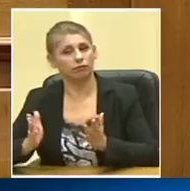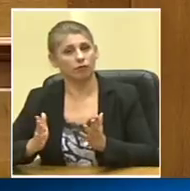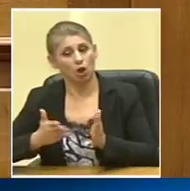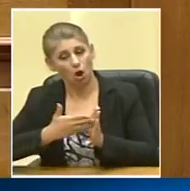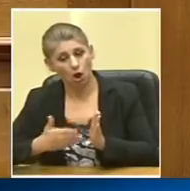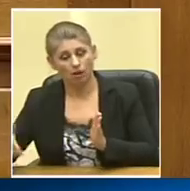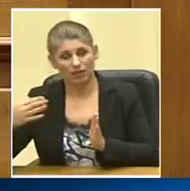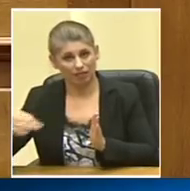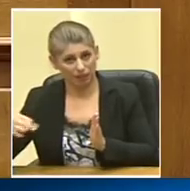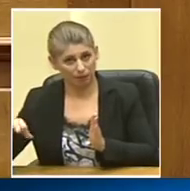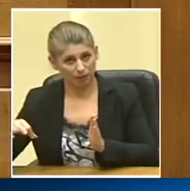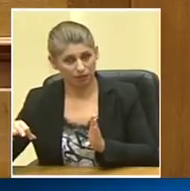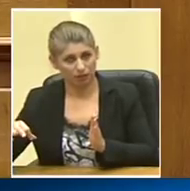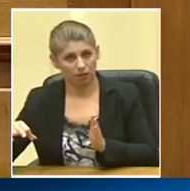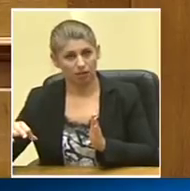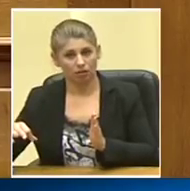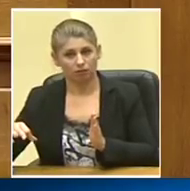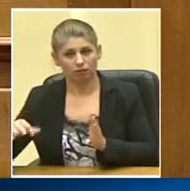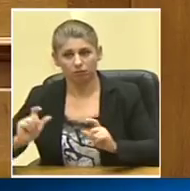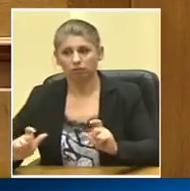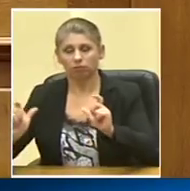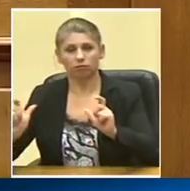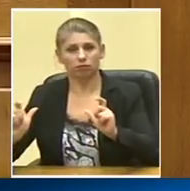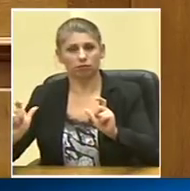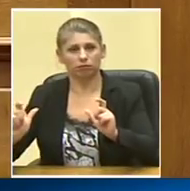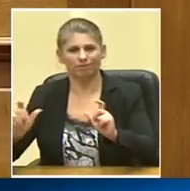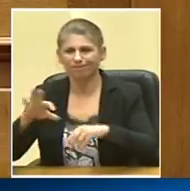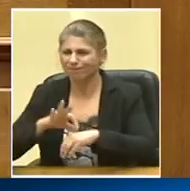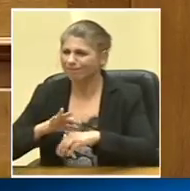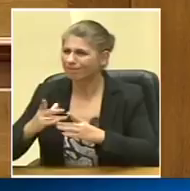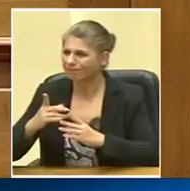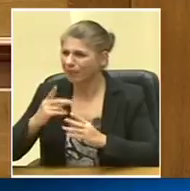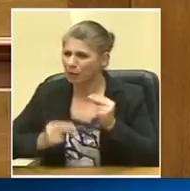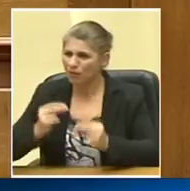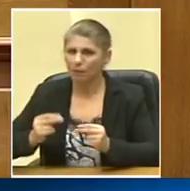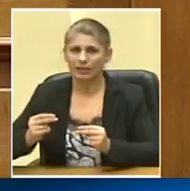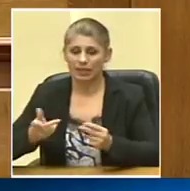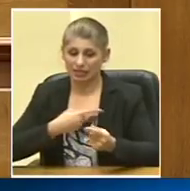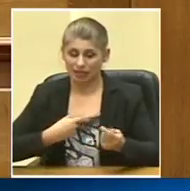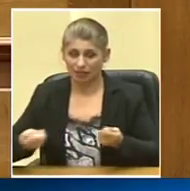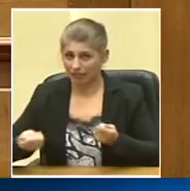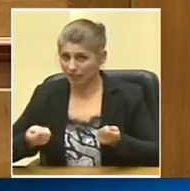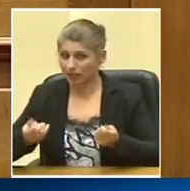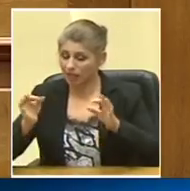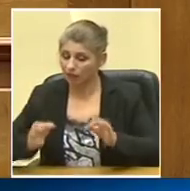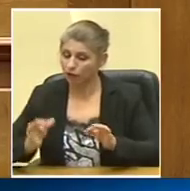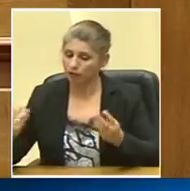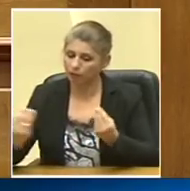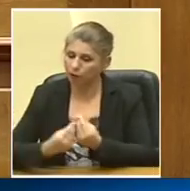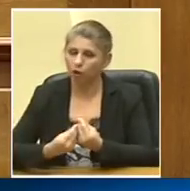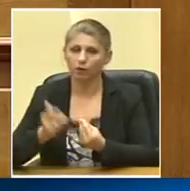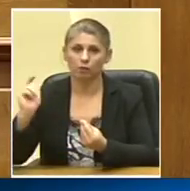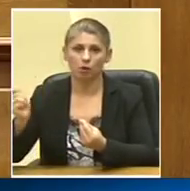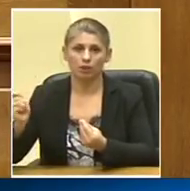οι αδυναμίες να ανατάξουμε παθογένειες στη διοίκηση έγιναν ακριβώς γιατί βόλευε το πολιτικό σύστημα